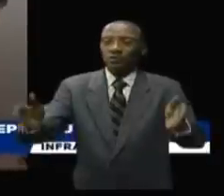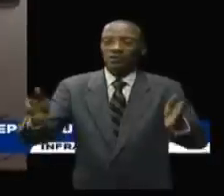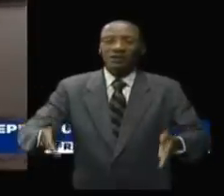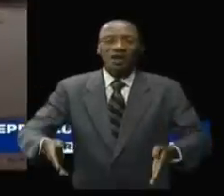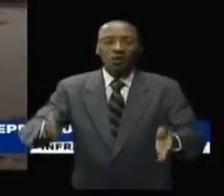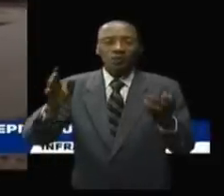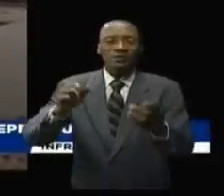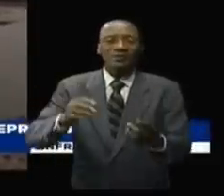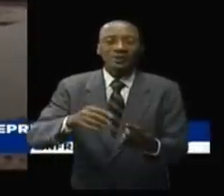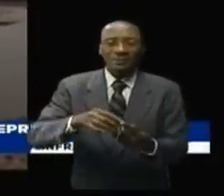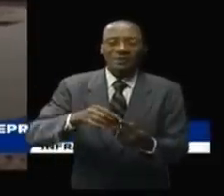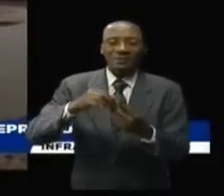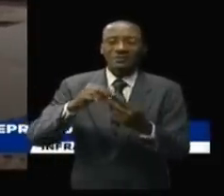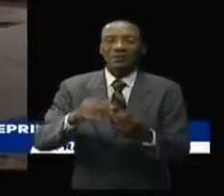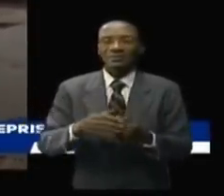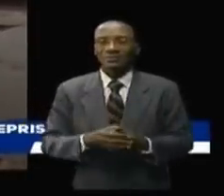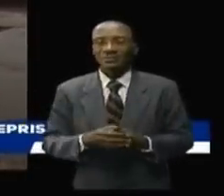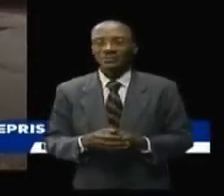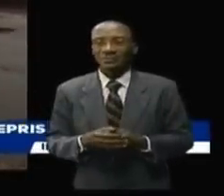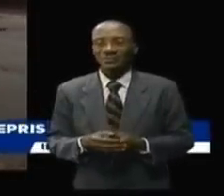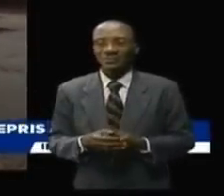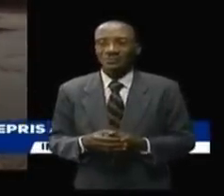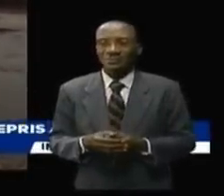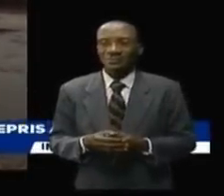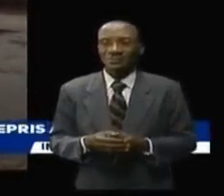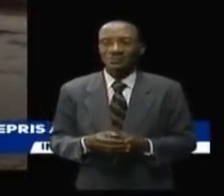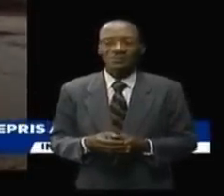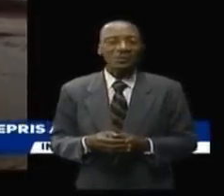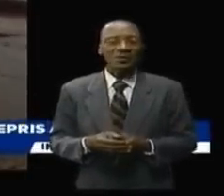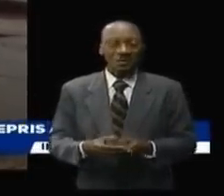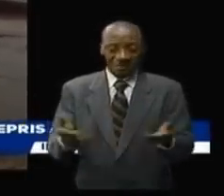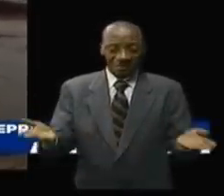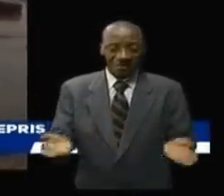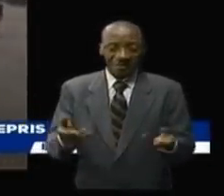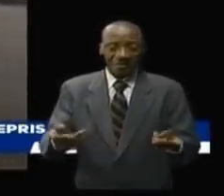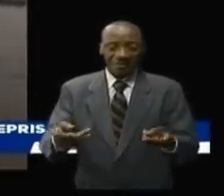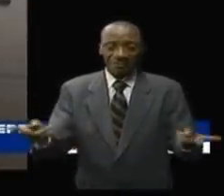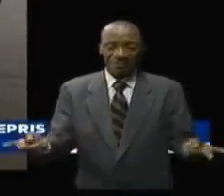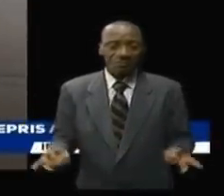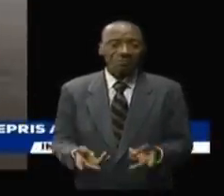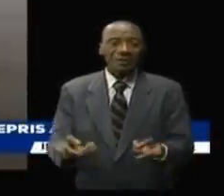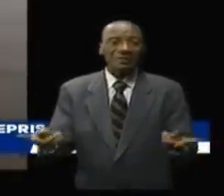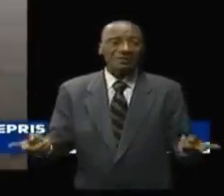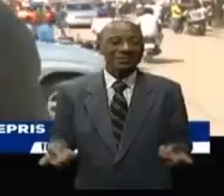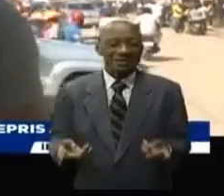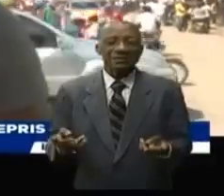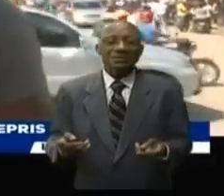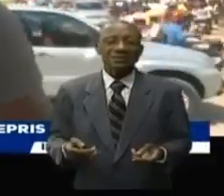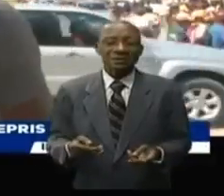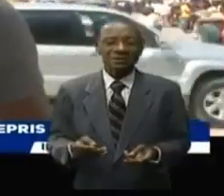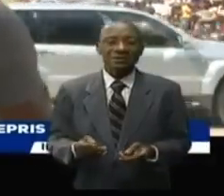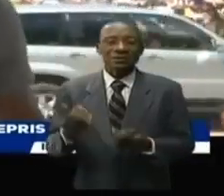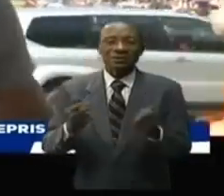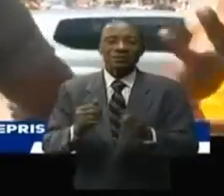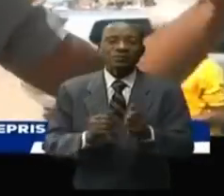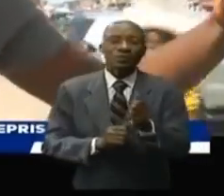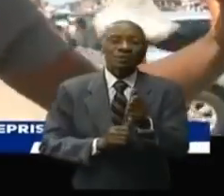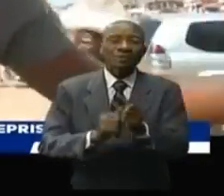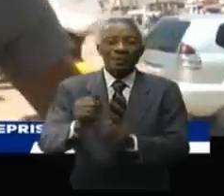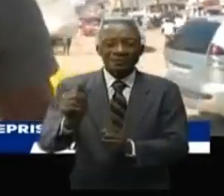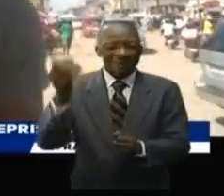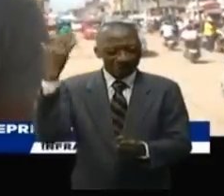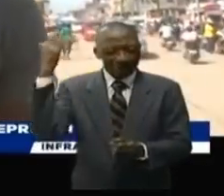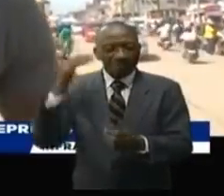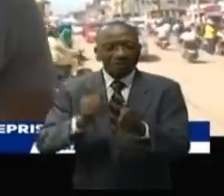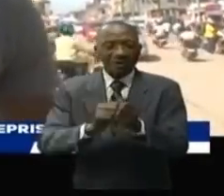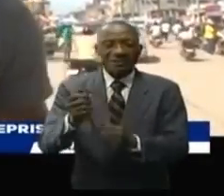En cet endroit, il y avait des fortes dégradations et fortes remontées capillaires. Les eaux qui remontent à la surface,